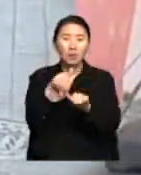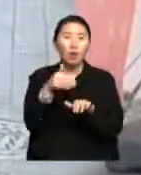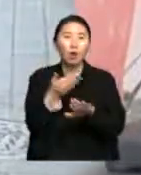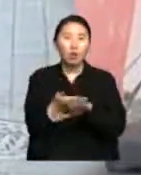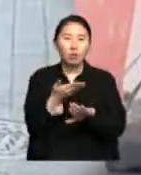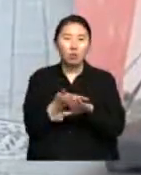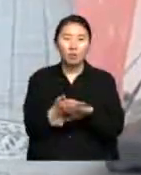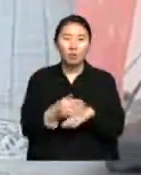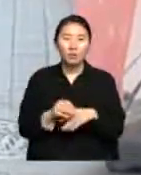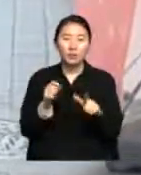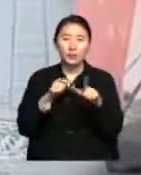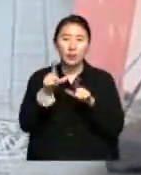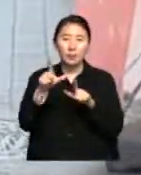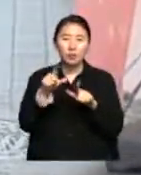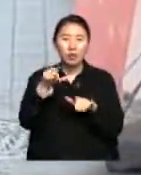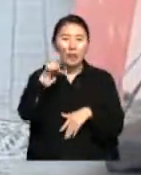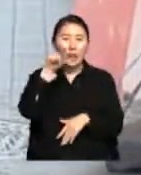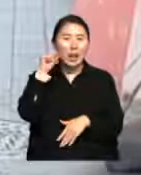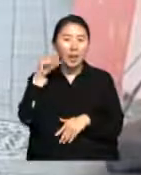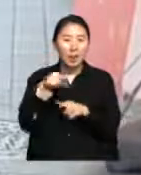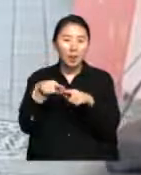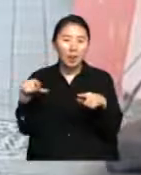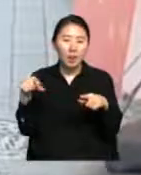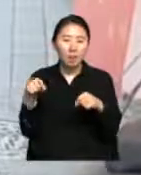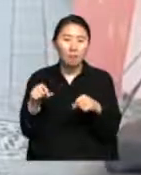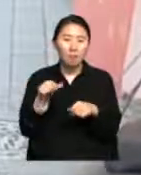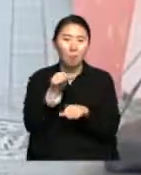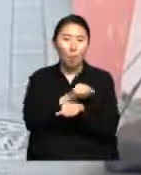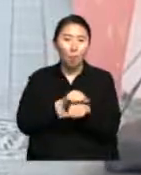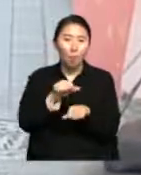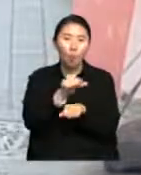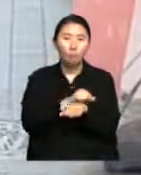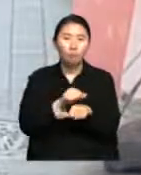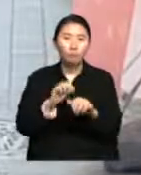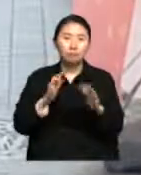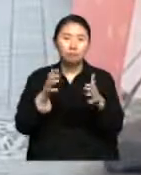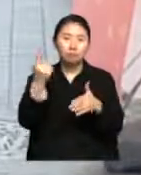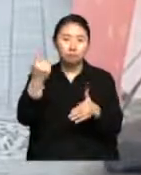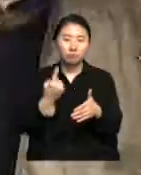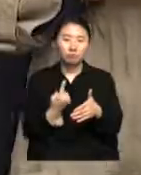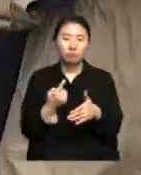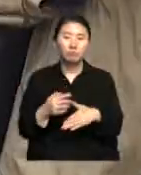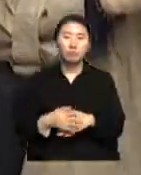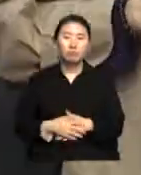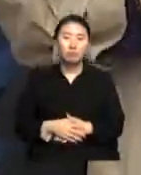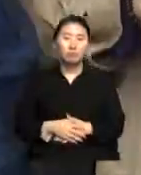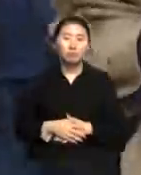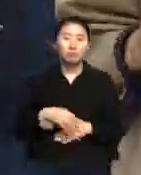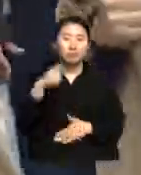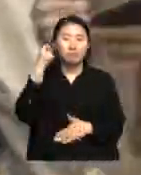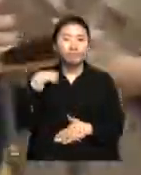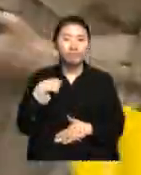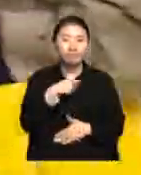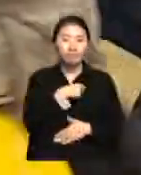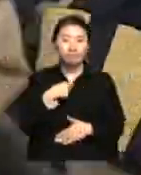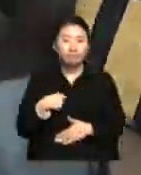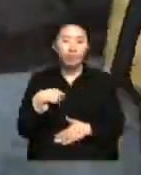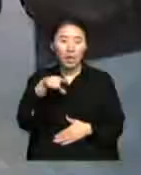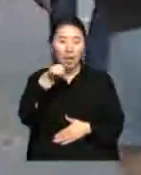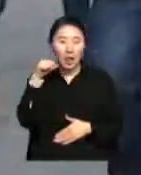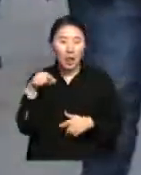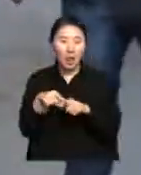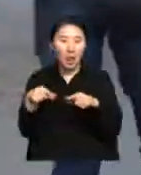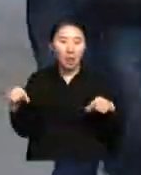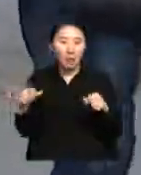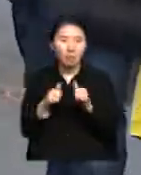다릅니다. 대부분을 일본이나 동남아 국가의 관광객들이 차지하고 있습니다. 중국인 대신 일본인이 부쩍